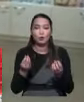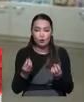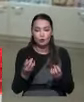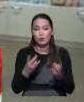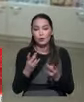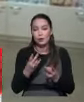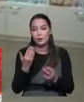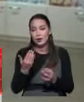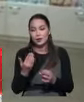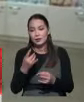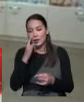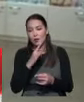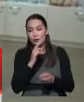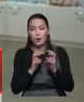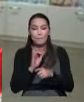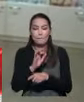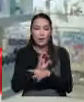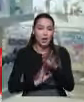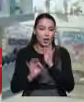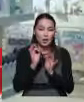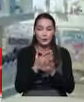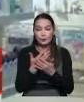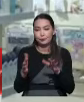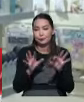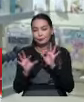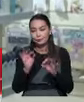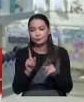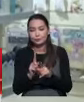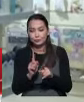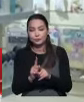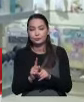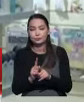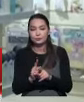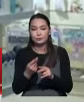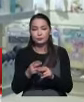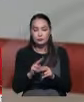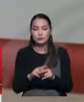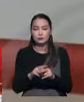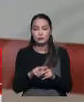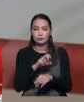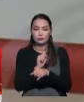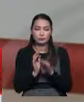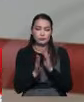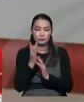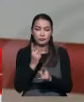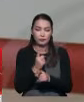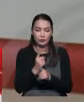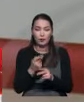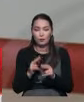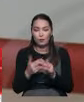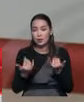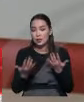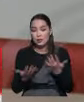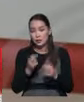иелері мен отандық өндірушілер дәрілік заттарды таңбалау процесін жетілдіру керектігін айтады. Әйтпесе дәрі-дәрмектің бағасы алдағы